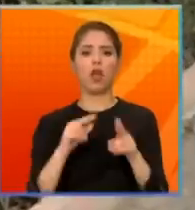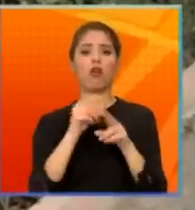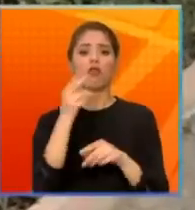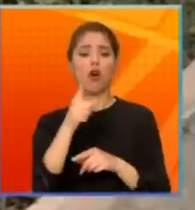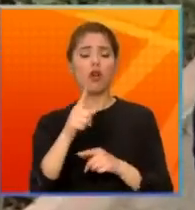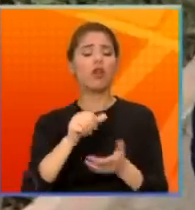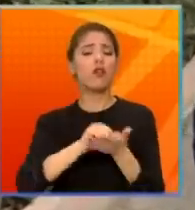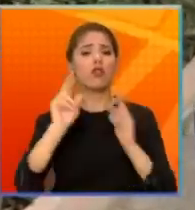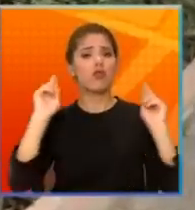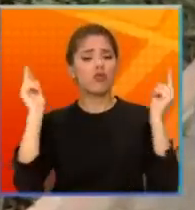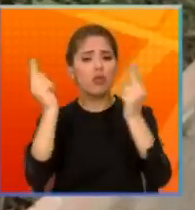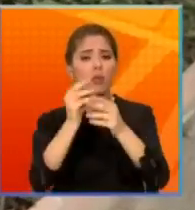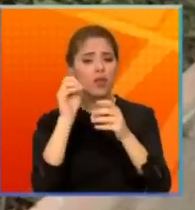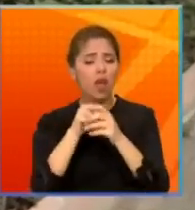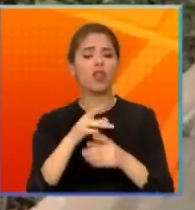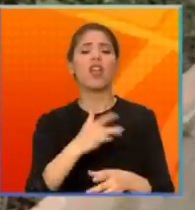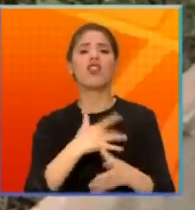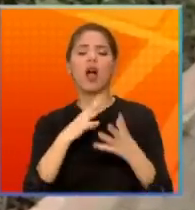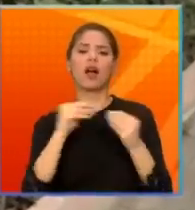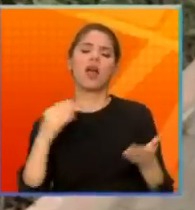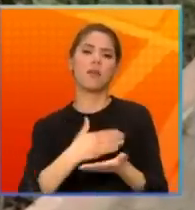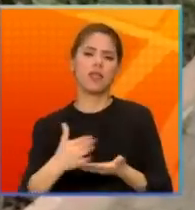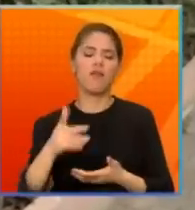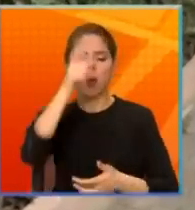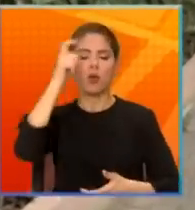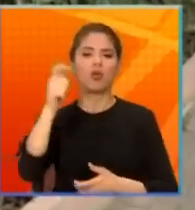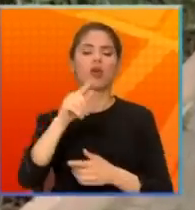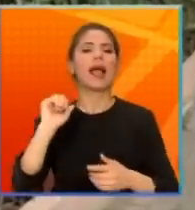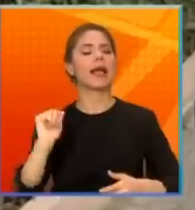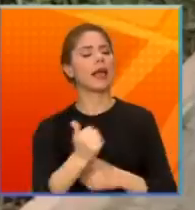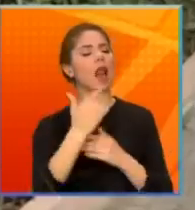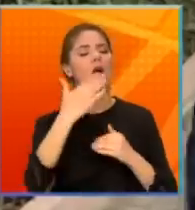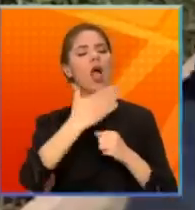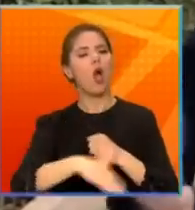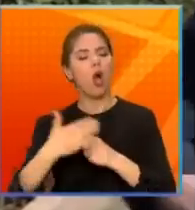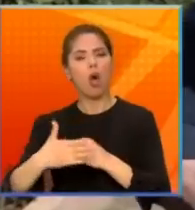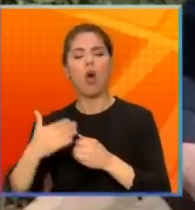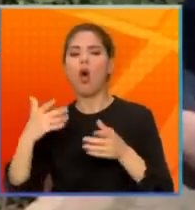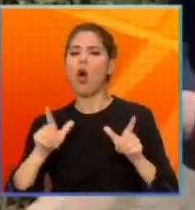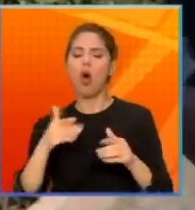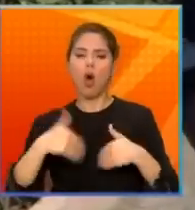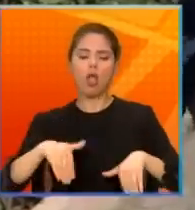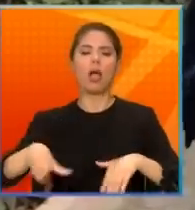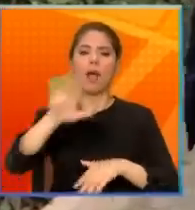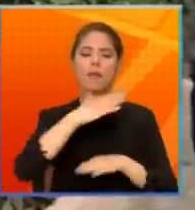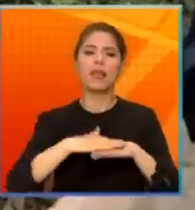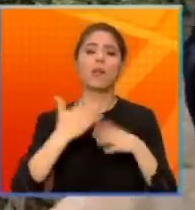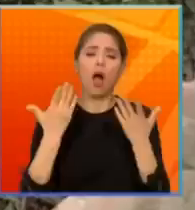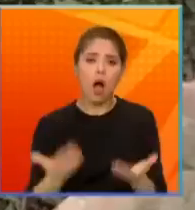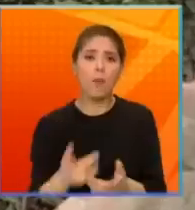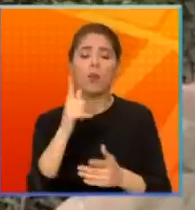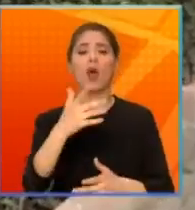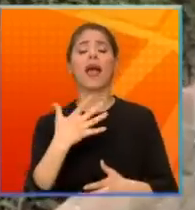Koronavirüsü tüm dünyada ne yazık ki can almaya devam ediyor. Türkiye'de de gereken tüm önlemler, tedbirler alınıyor ama en